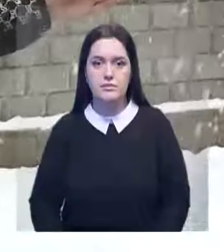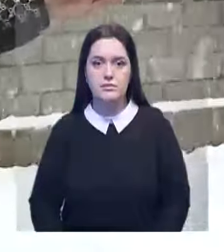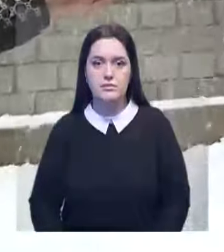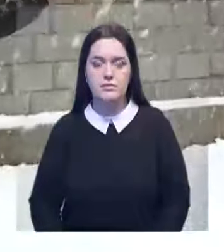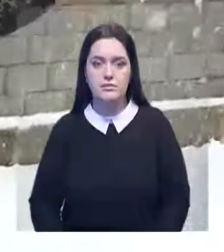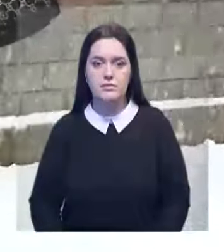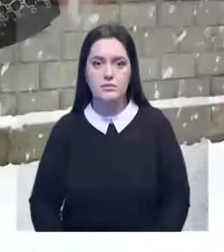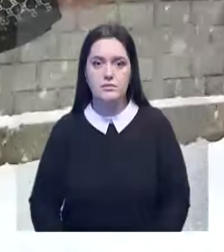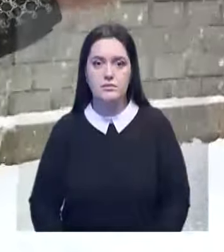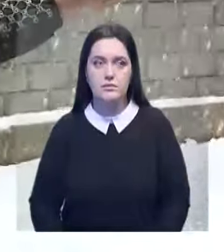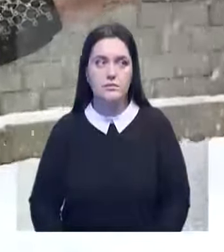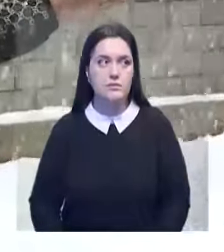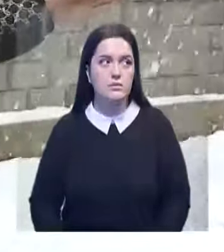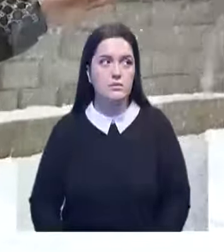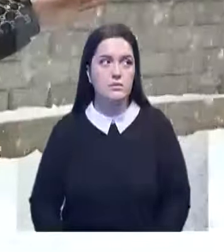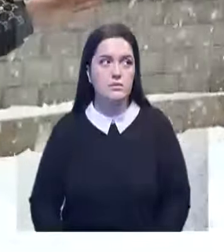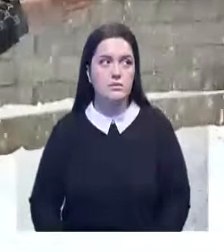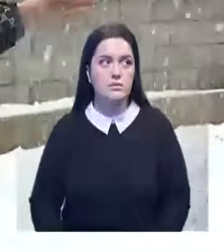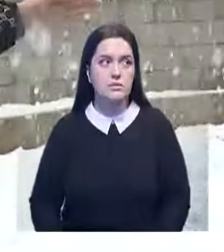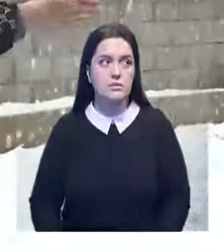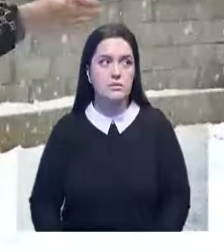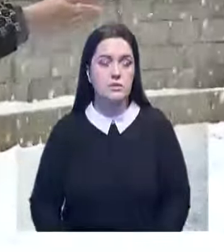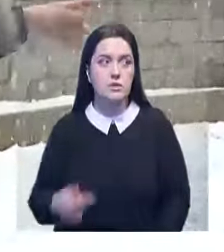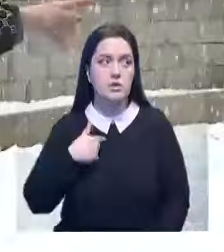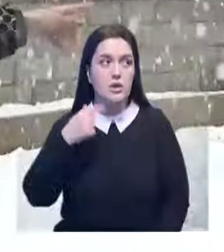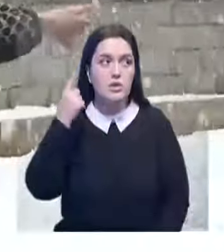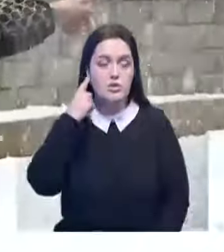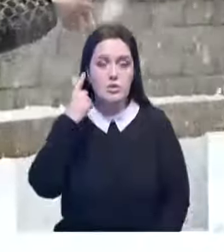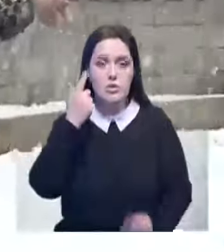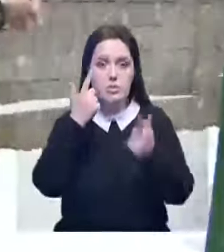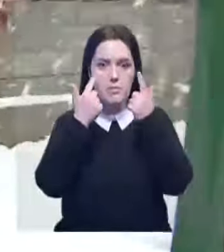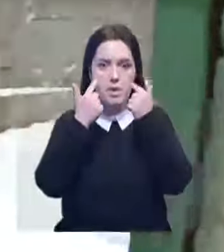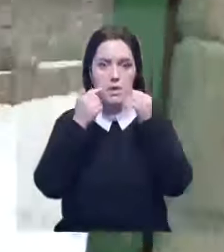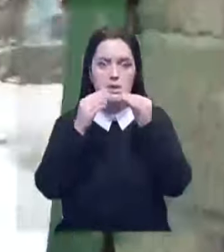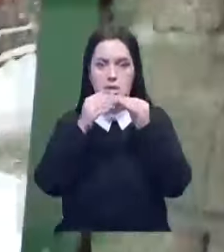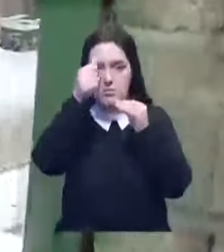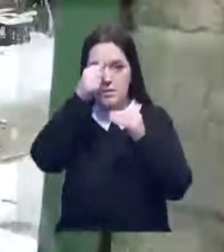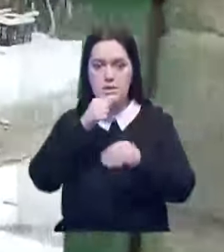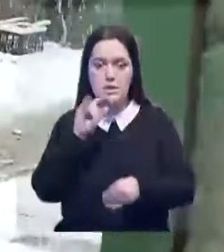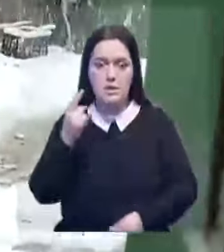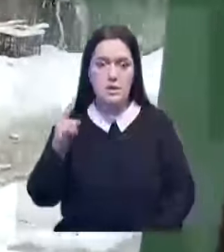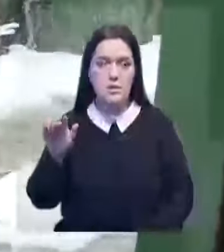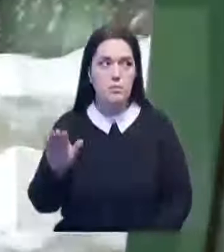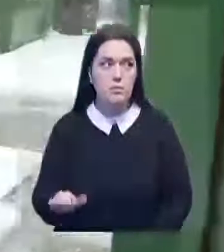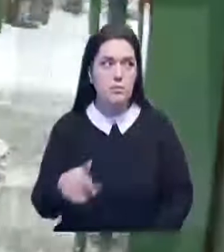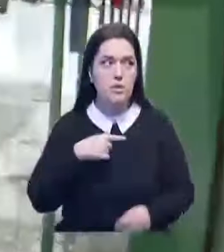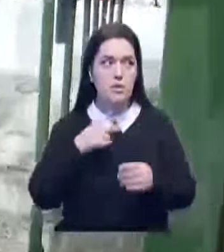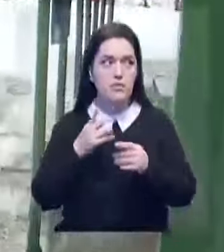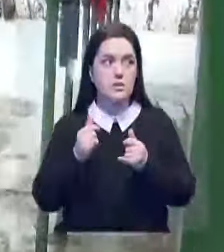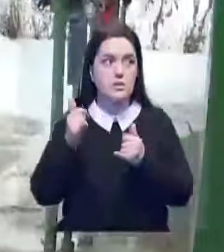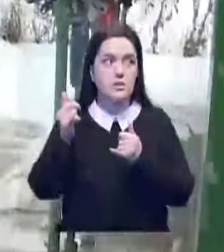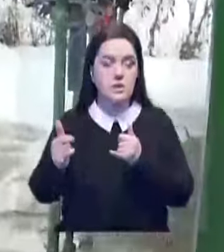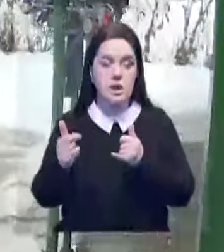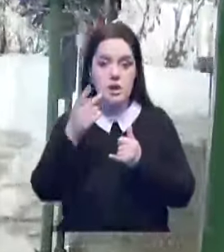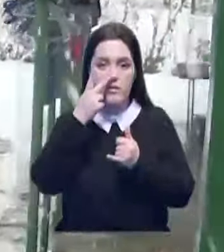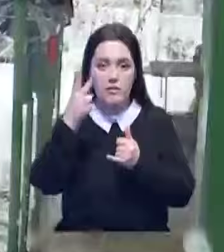Я вышла, и вот под навесом я слышу плач 10-месячного ребенка. И вот сюда шаг делаю, вот сюда, от навеса, и вижу, как